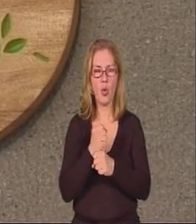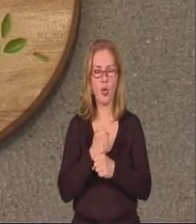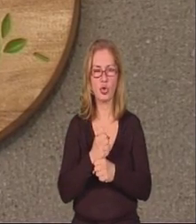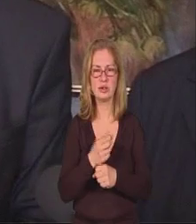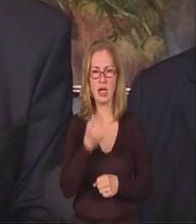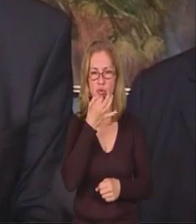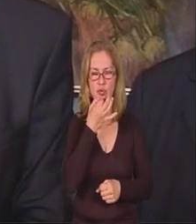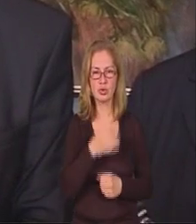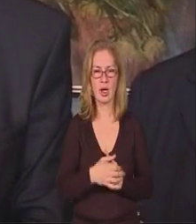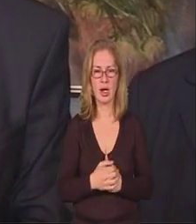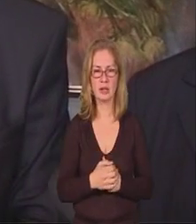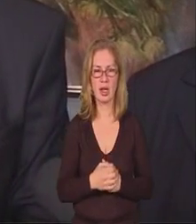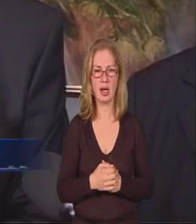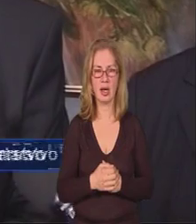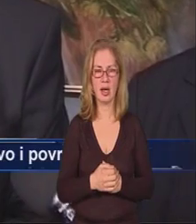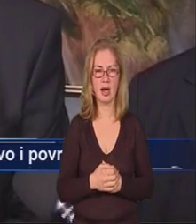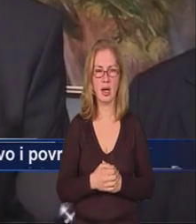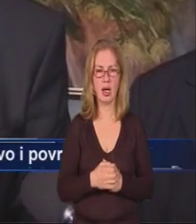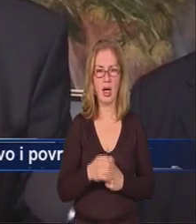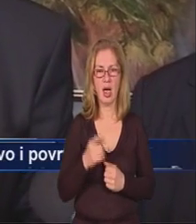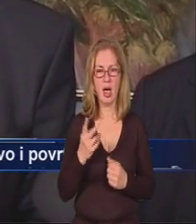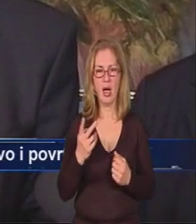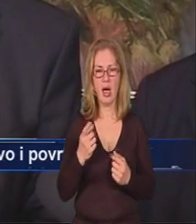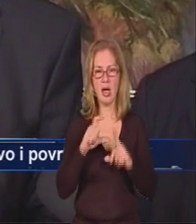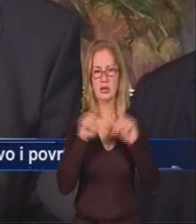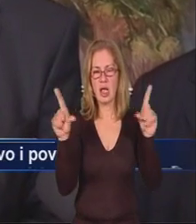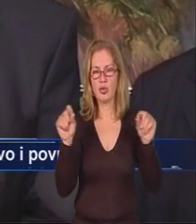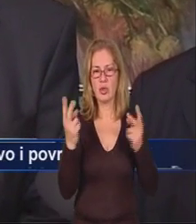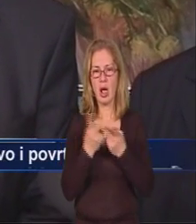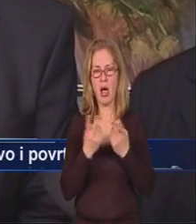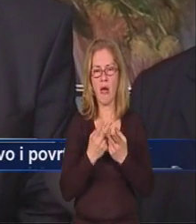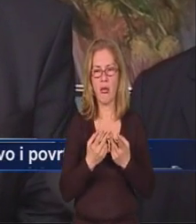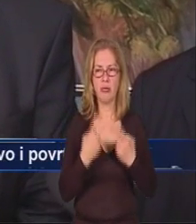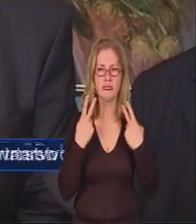kukuruza. Institut za ratarstvo i povrtarstvo kao renomirana naučna kuća